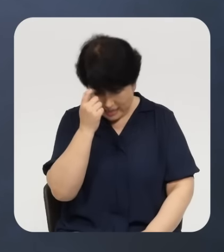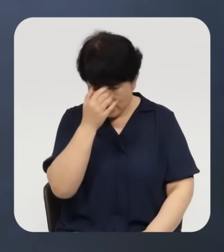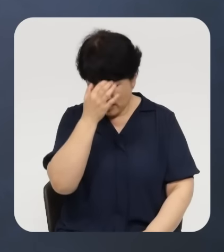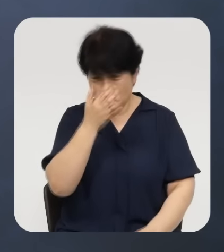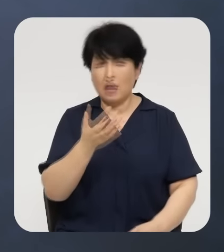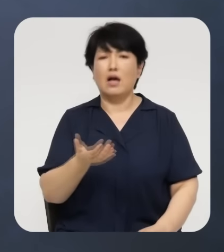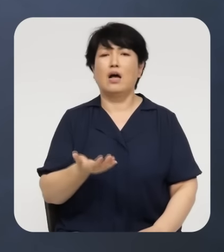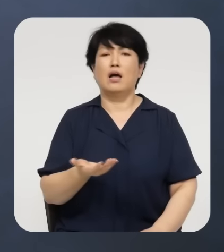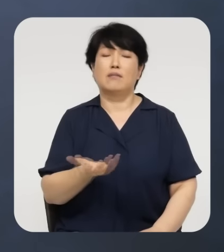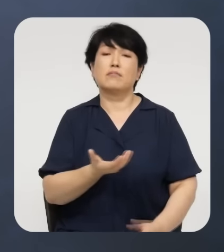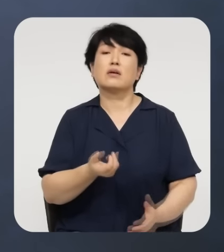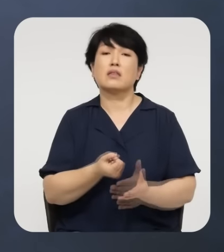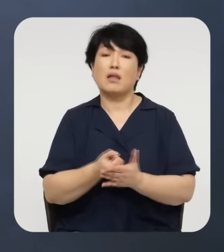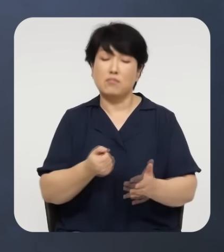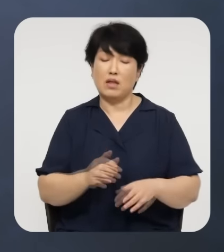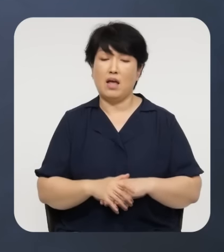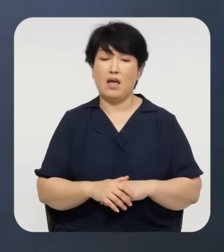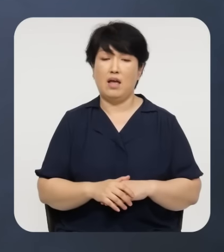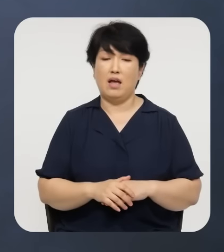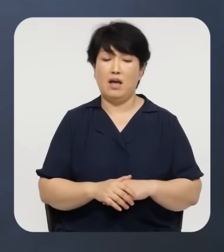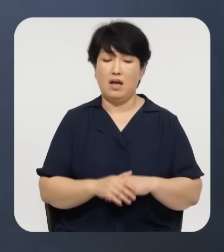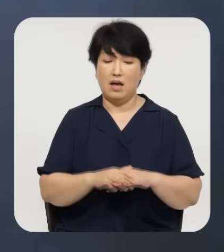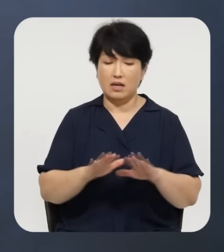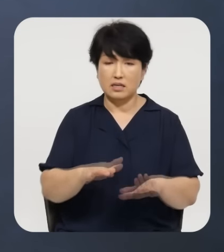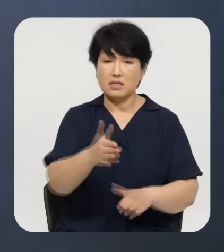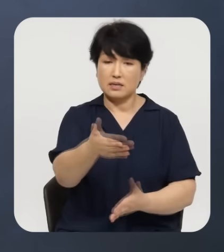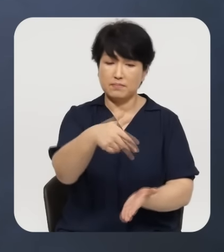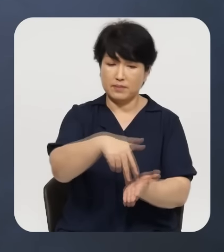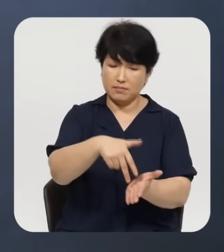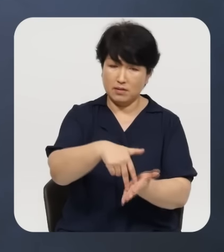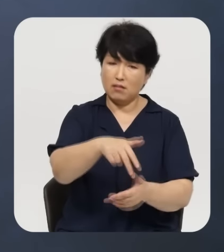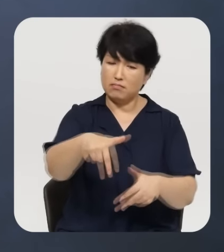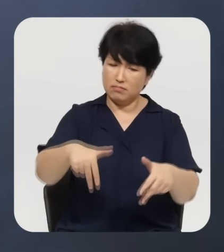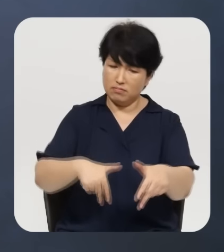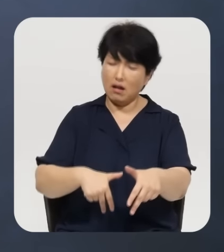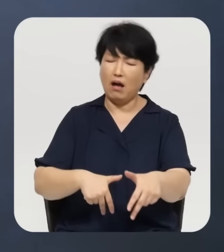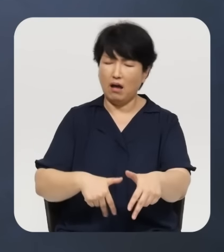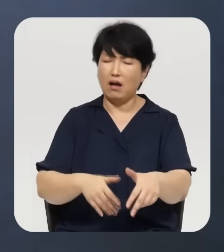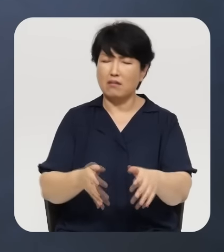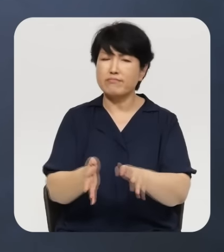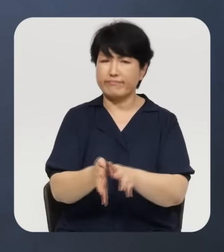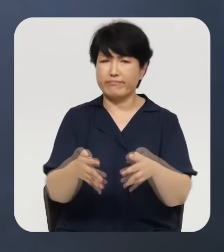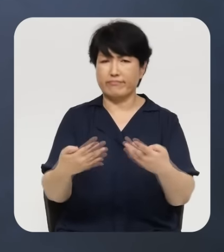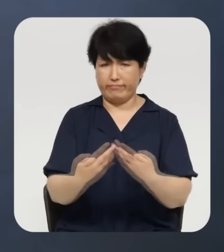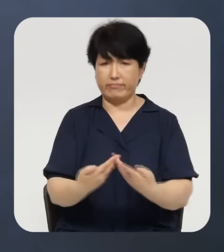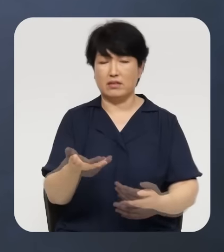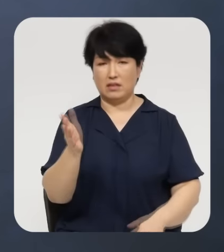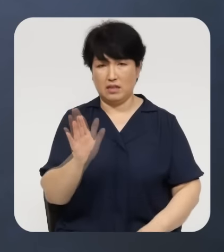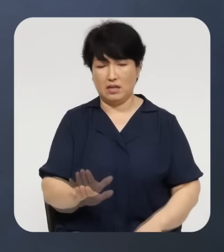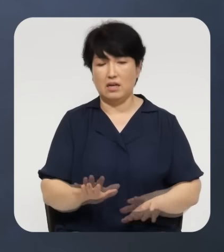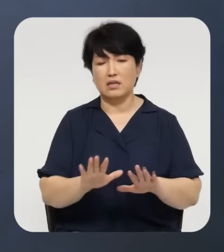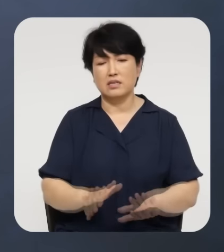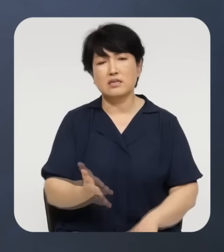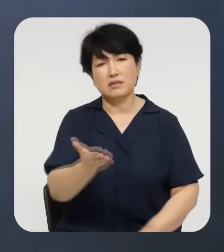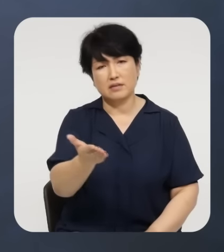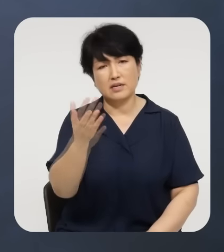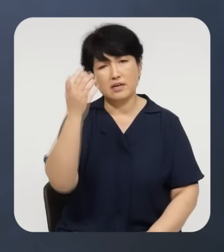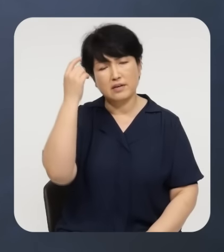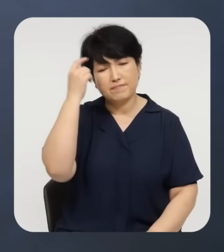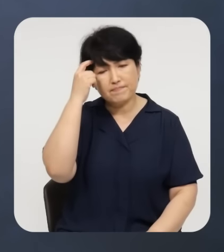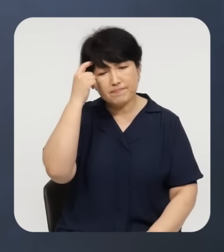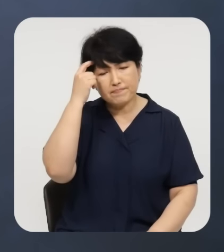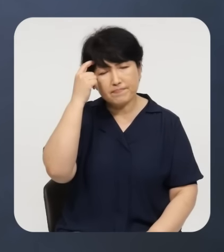때는 그 상태는 충분히 이해하지만은 자기가 지금